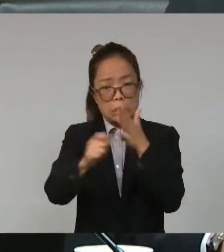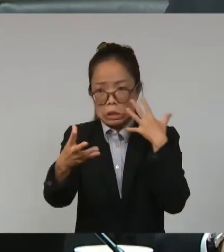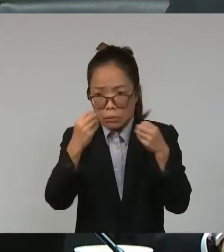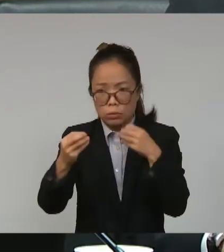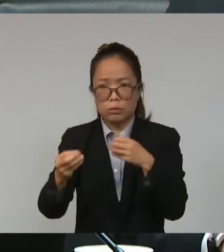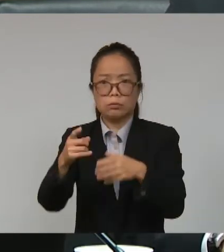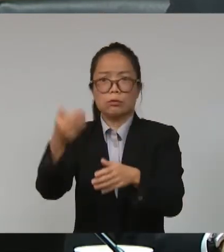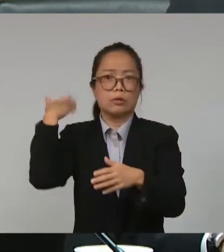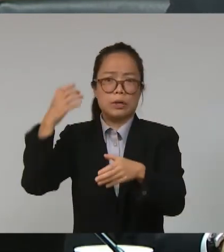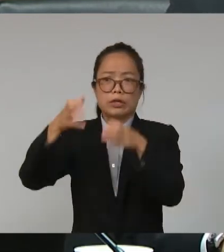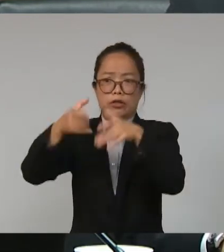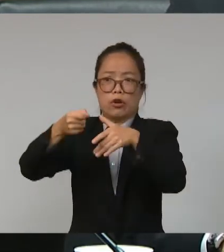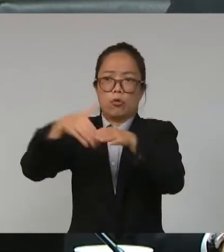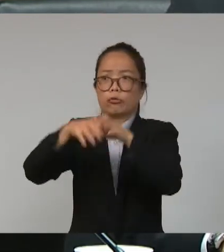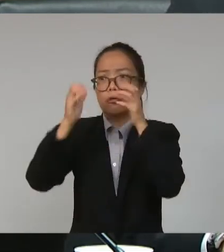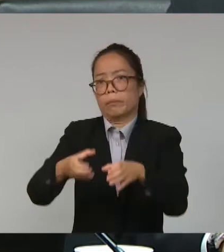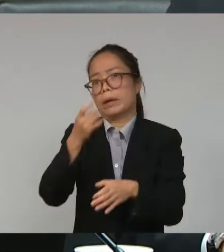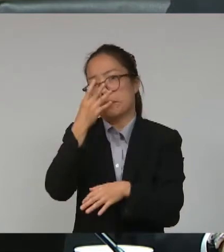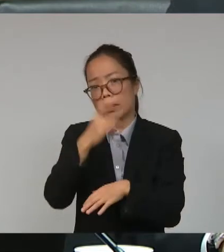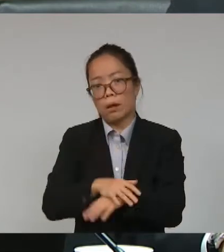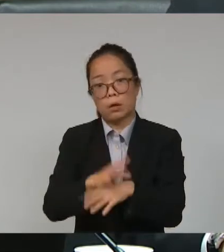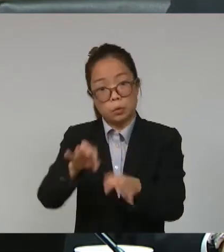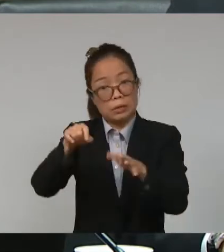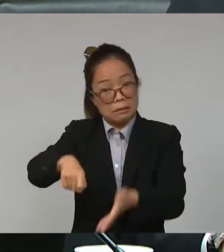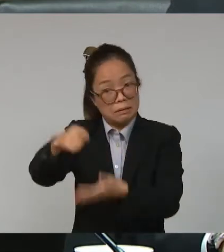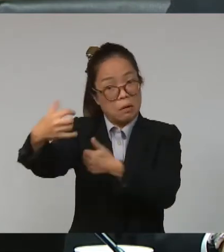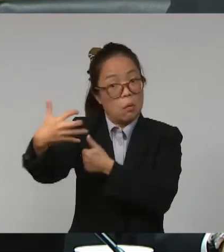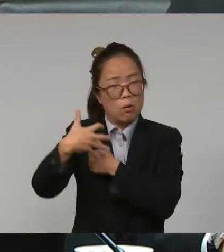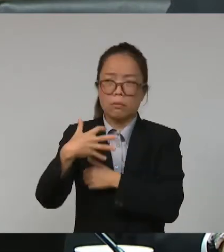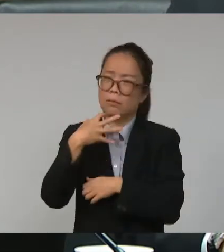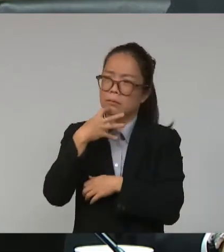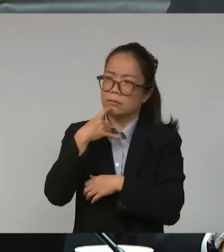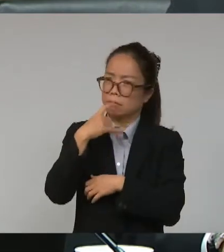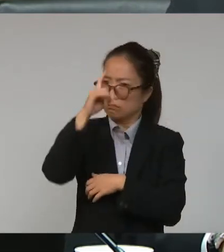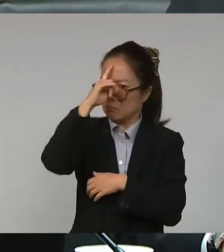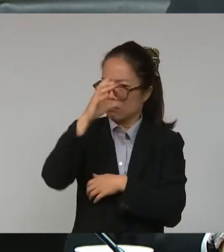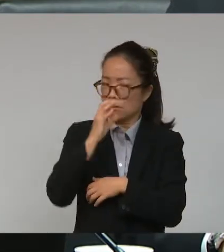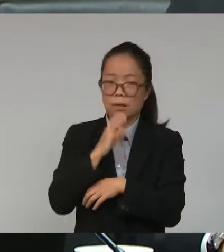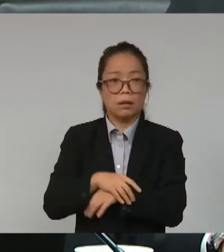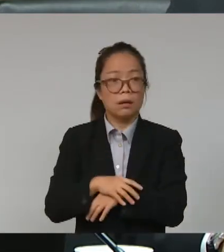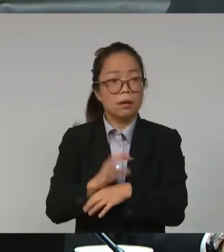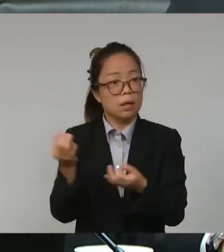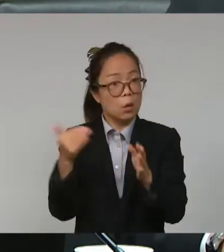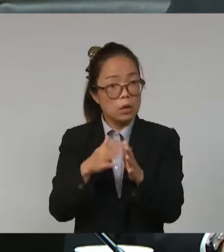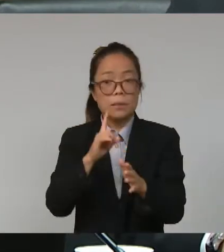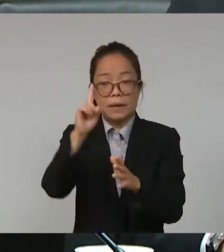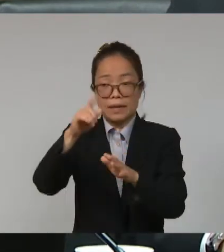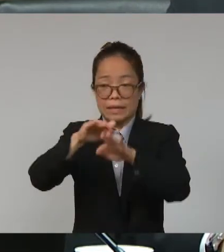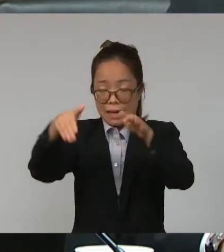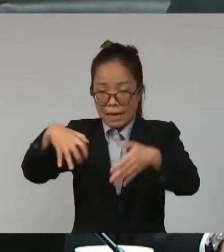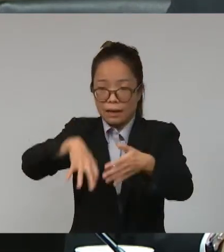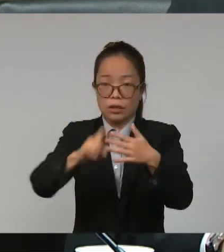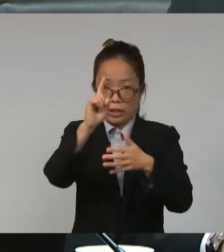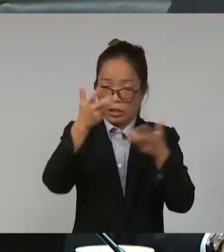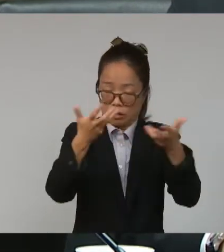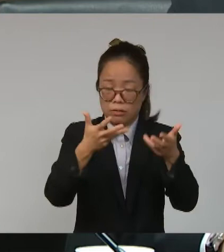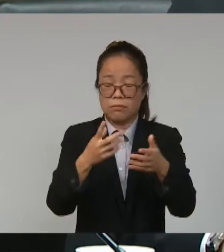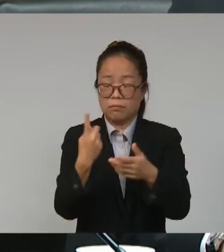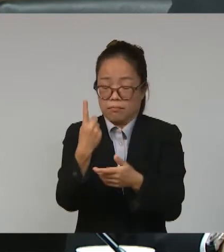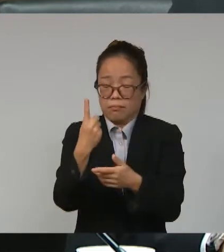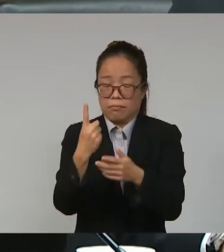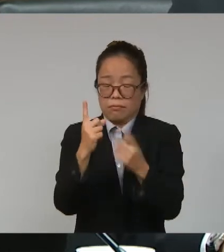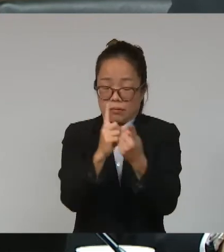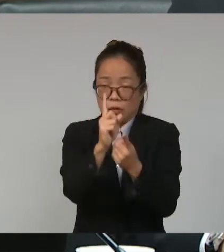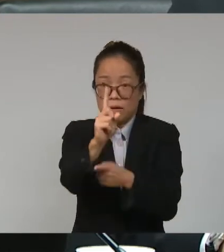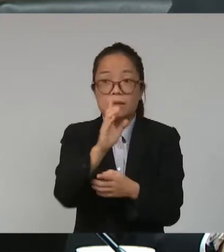办不成嘛。好，所以用这个理由来询问，我们觉得有点困惑哈。那到底是不是疑案疑事项呢？那大会的质疑就是说，